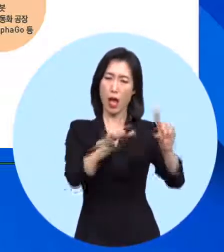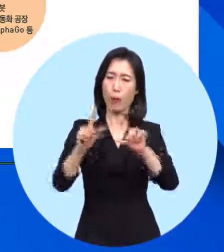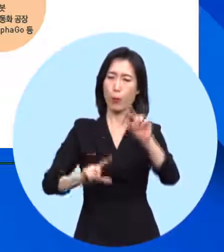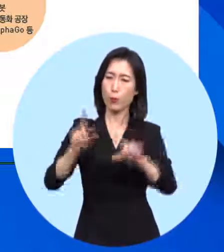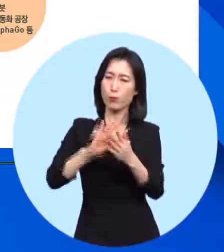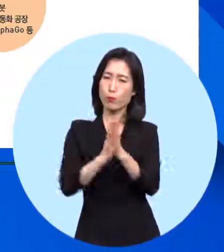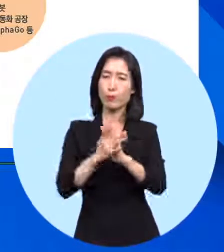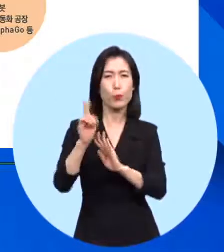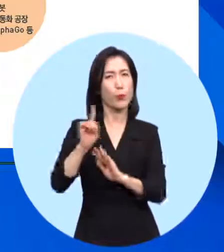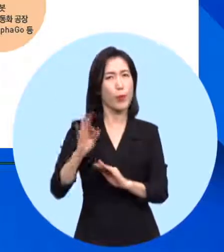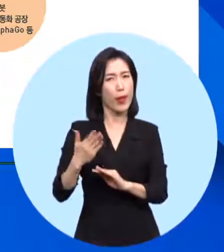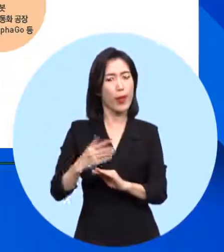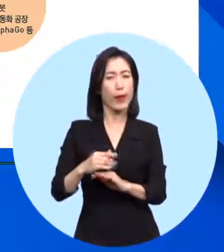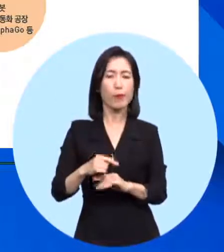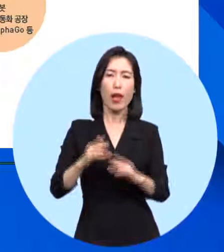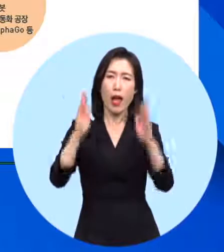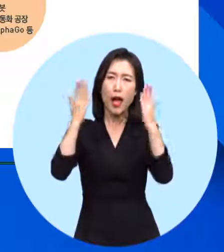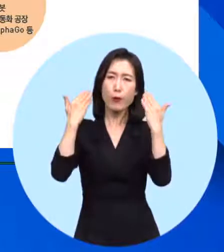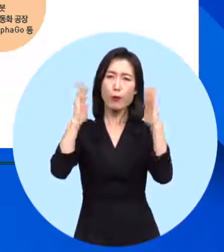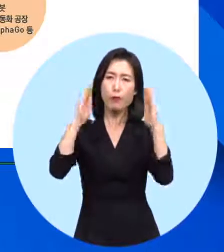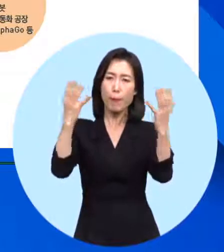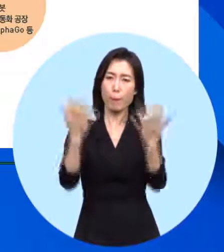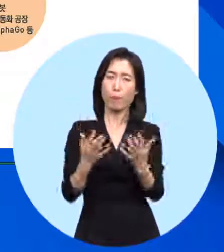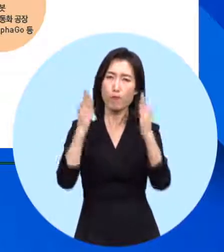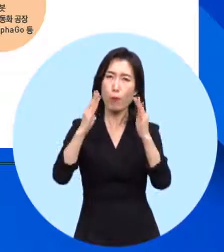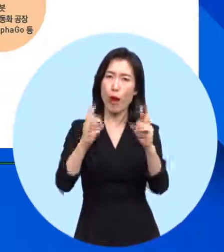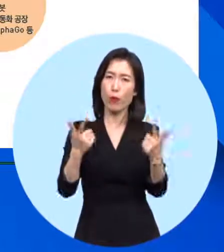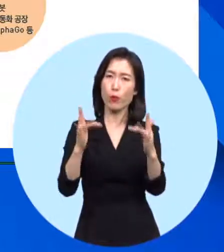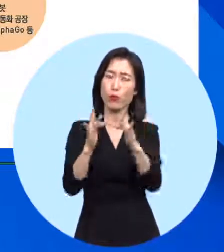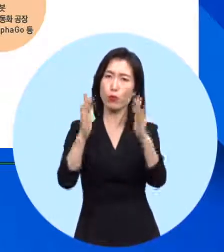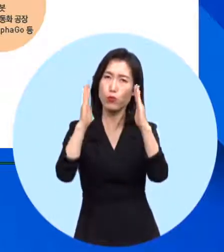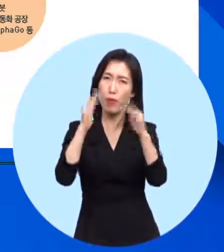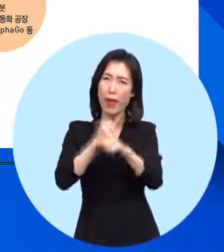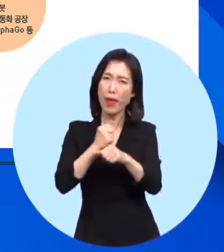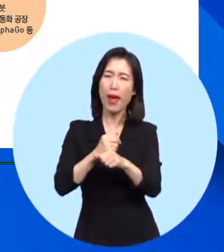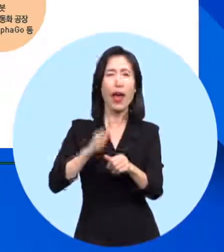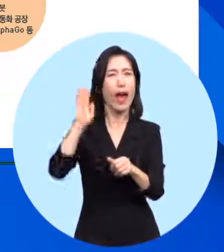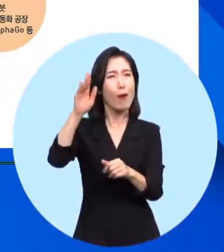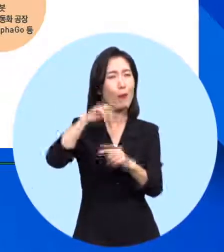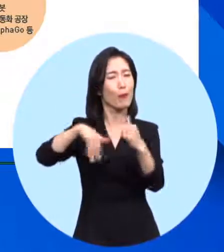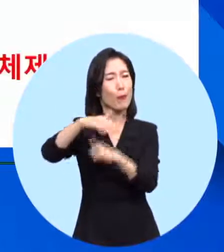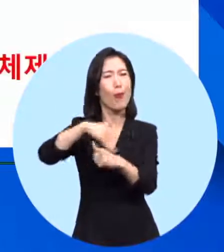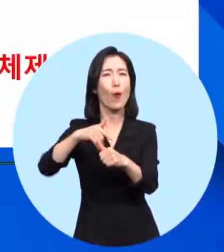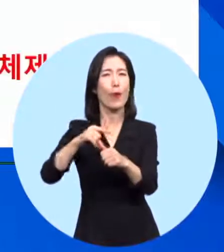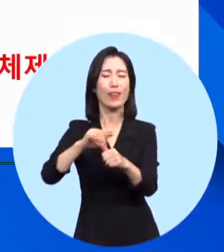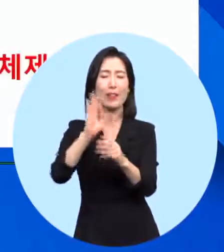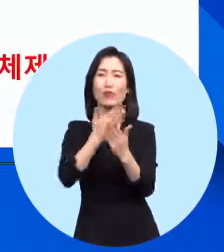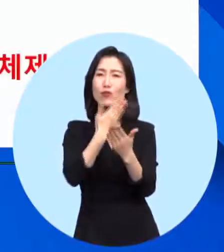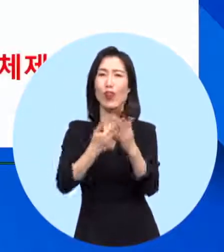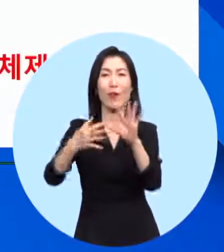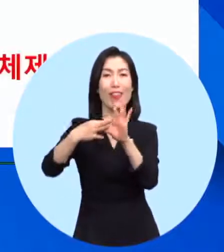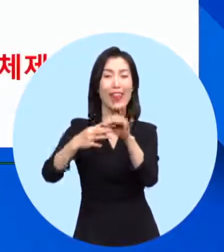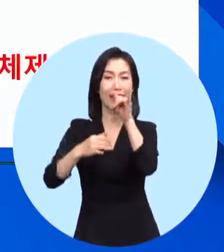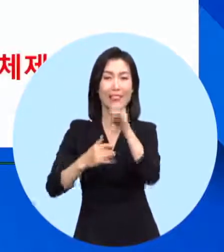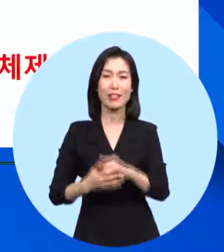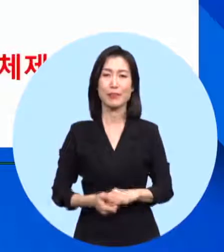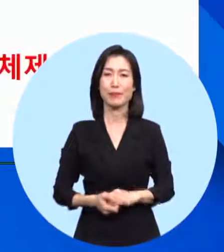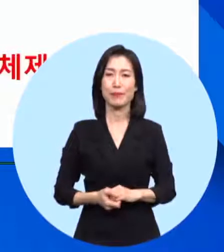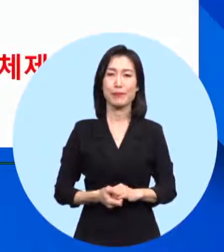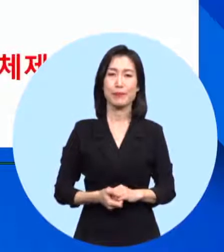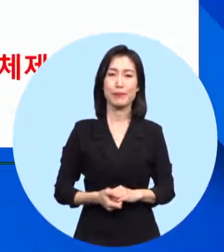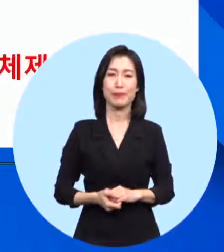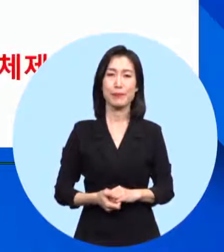것들도 비대면 교육 수요의 급증하고도 굉장히 밀접하게 관련돼 있다, 이런 말씀을 드릴 수 있겠습니다. 자,